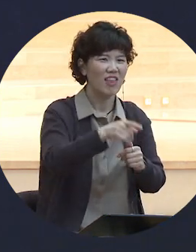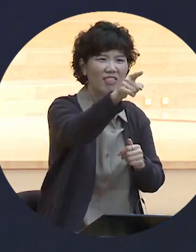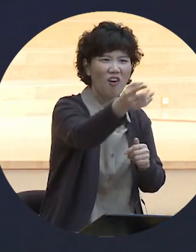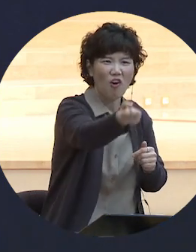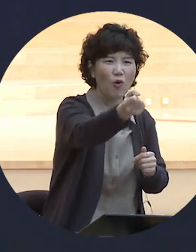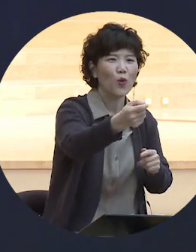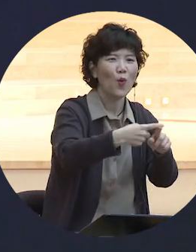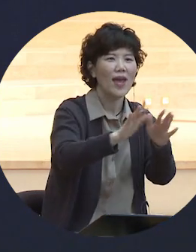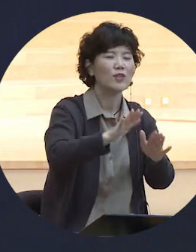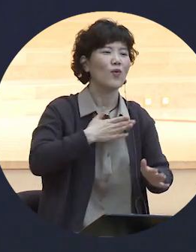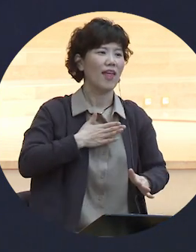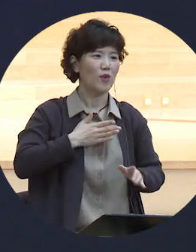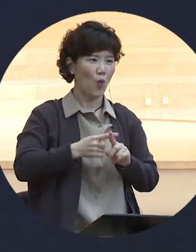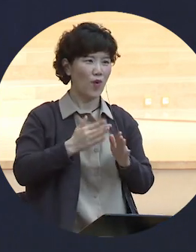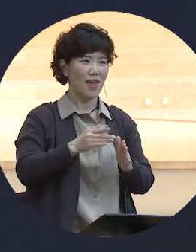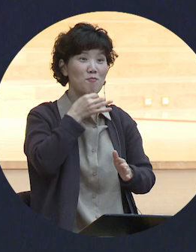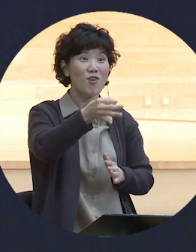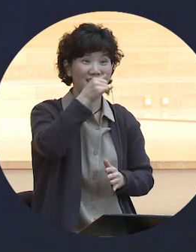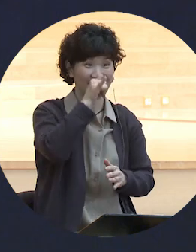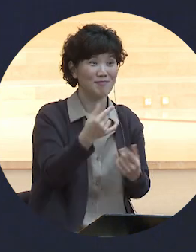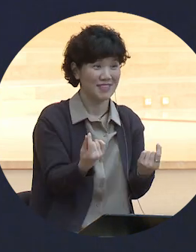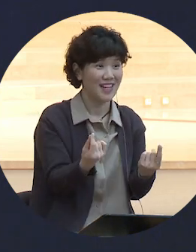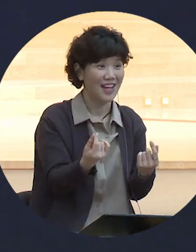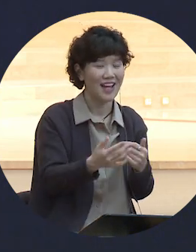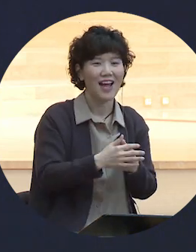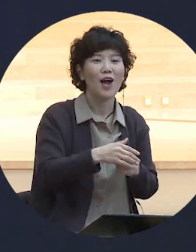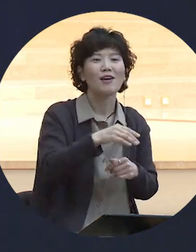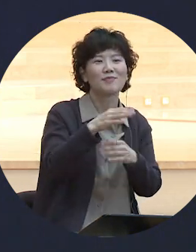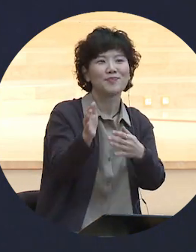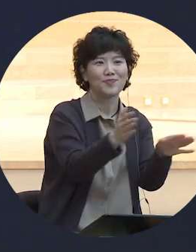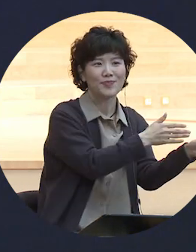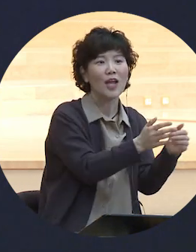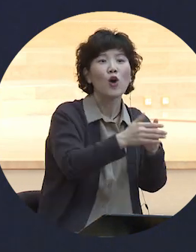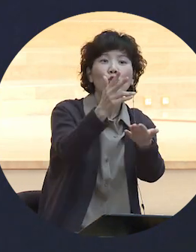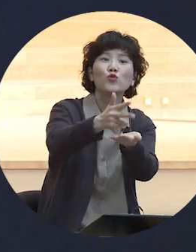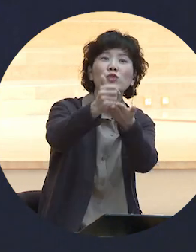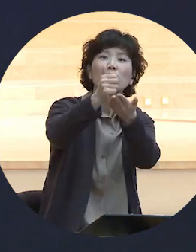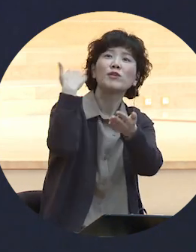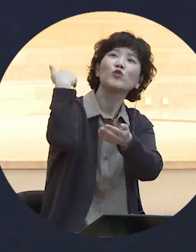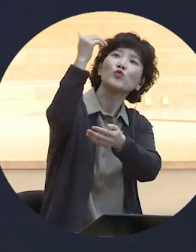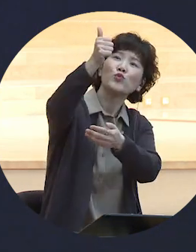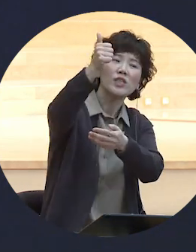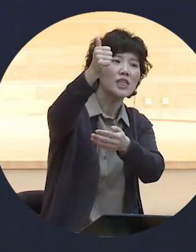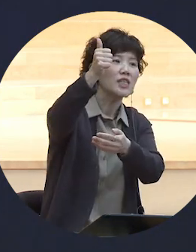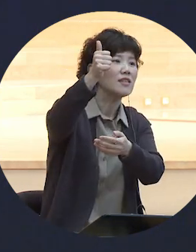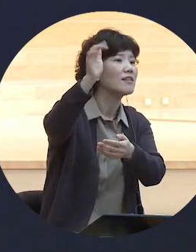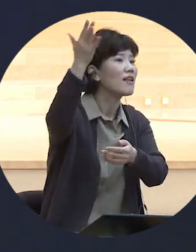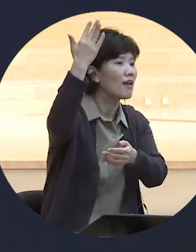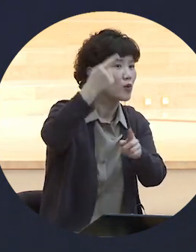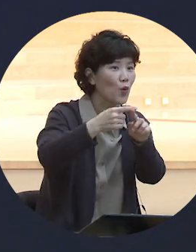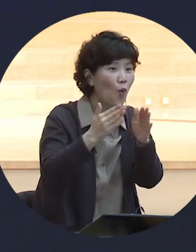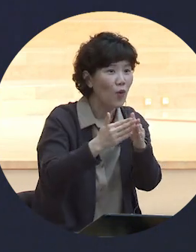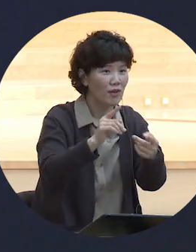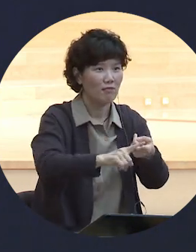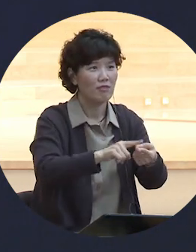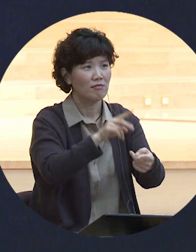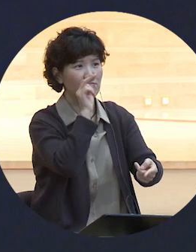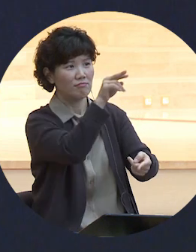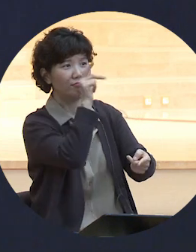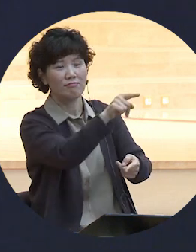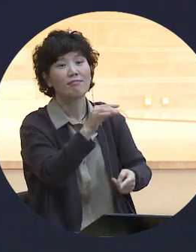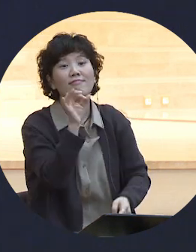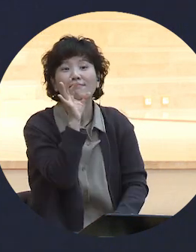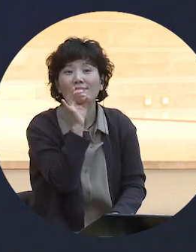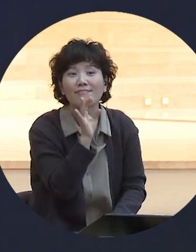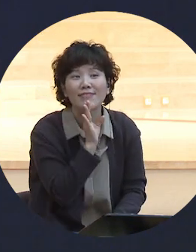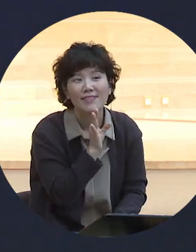말고 내 교회. 자, 그럼 좋습니다. 주님이 주인 되시는 교회에 대해서 뭐 이의를 제기할 사람 뭐 있겠어요? 이